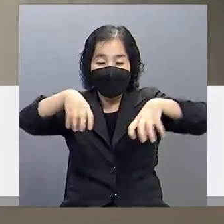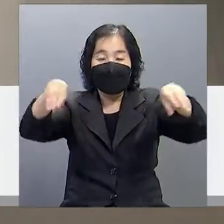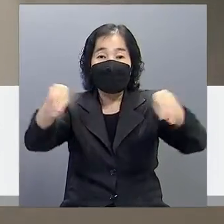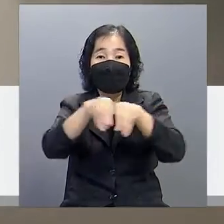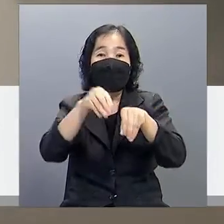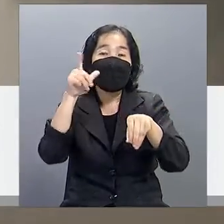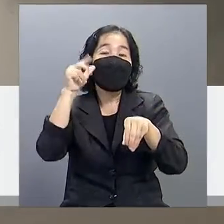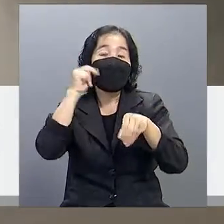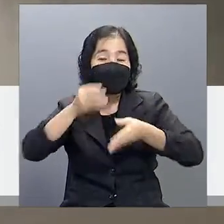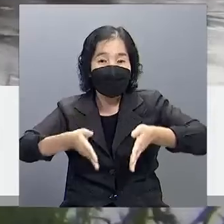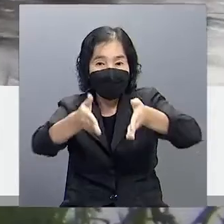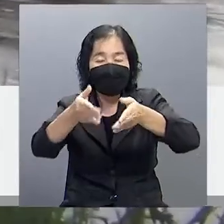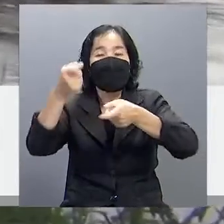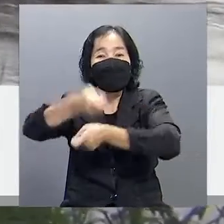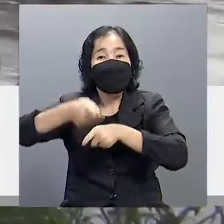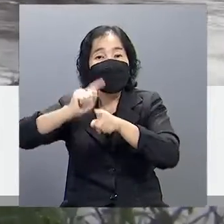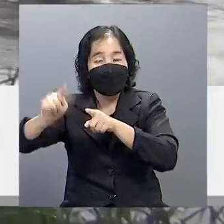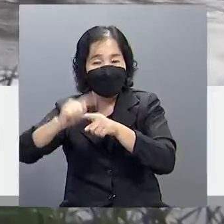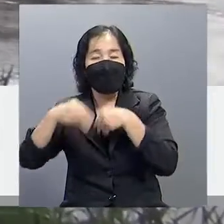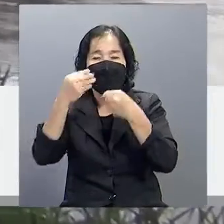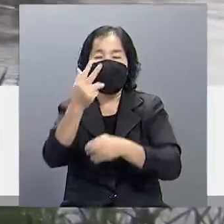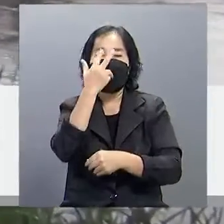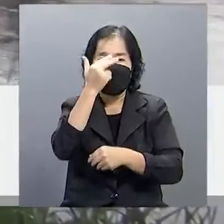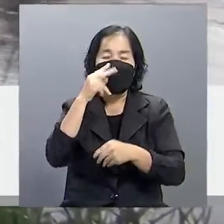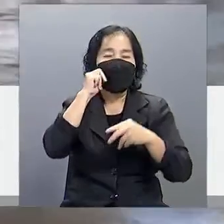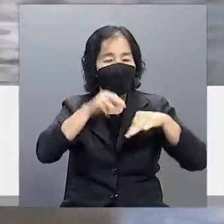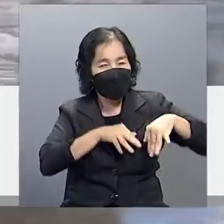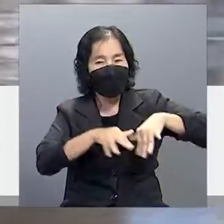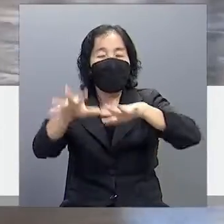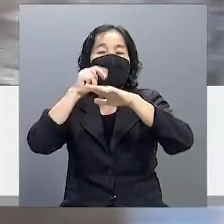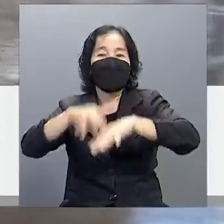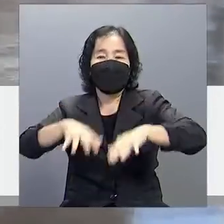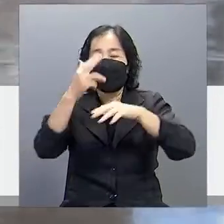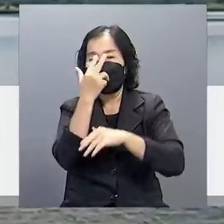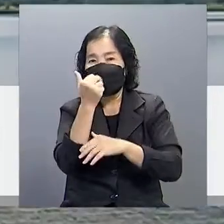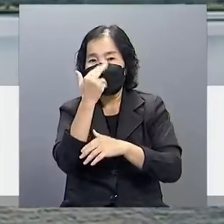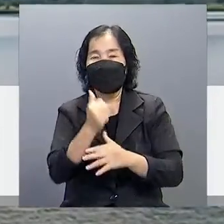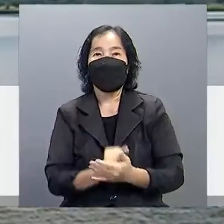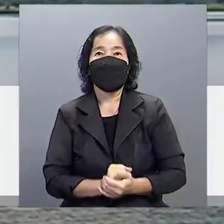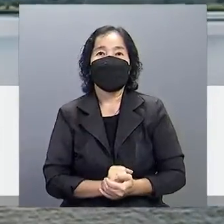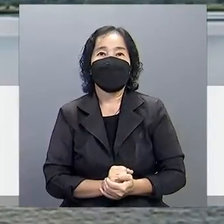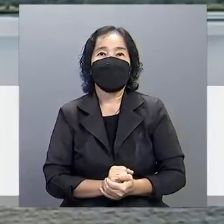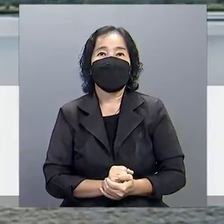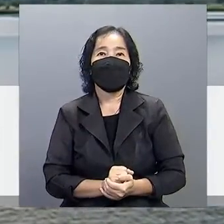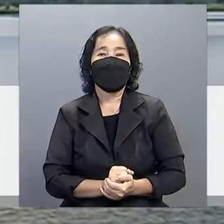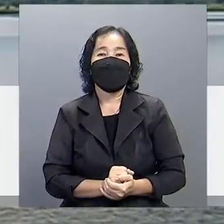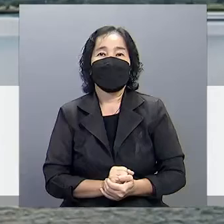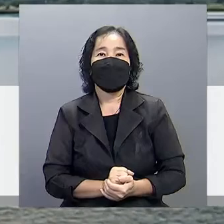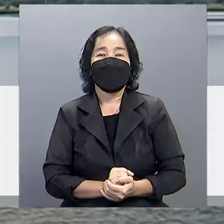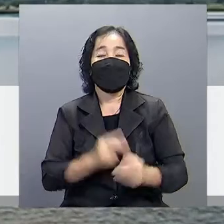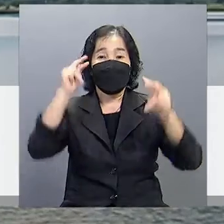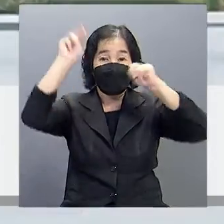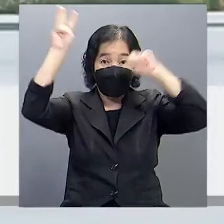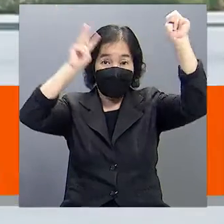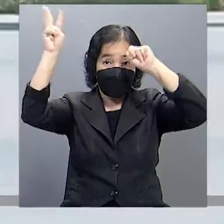บริเวณลุ่มต่ำริมตลิ่งแม่น้ำวังเฝ้าระวังสถานการณ์น้ำกันอย่างใกล้ชิดค่ะที่นครสวรรค์ฝนที่ตกต่อเนื่อง